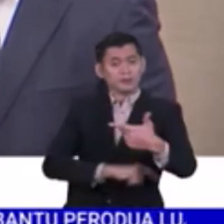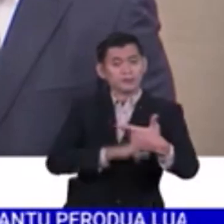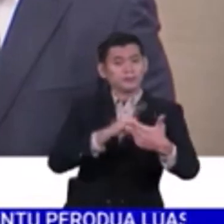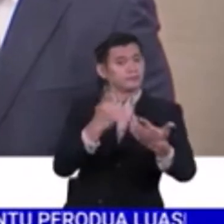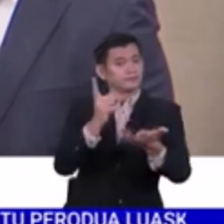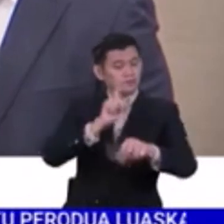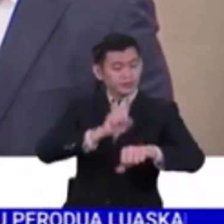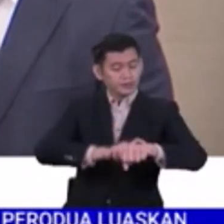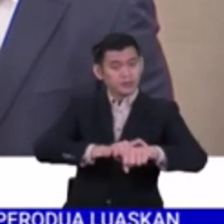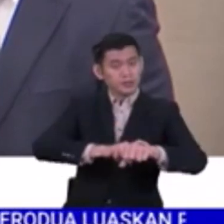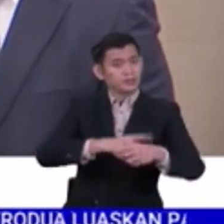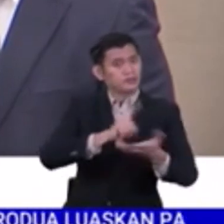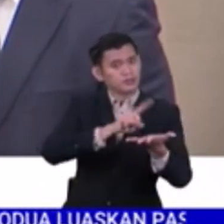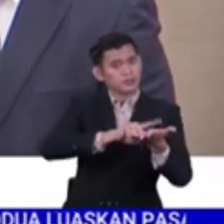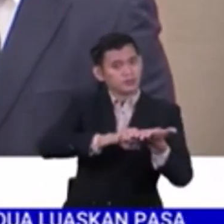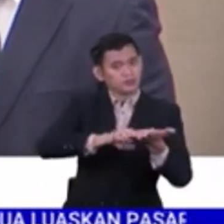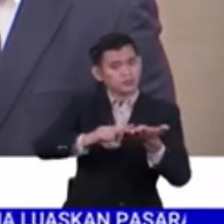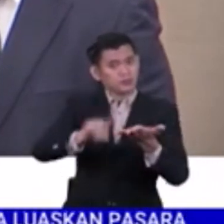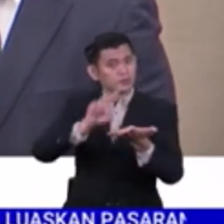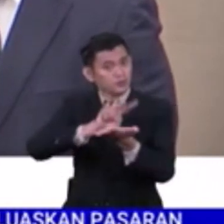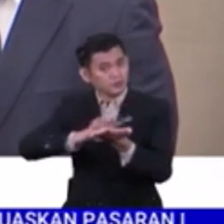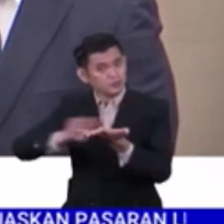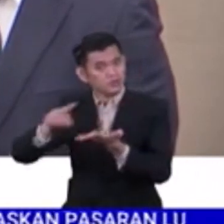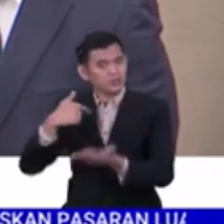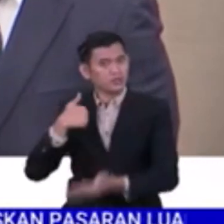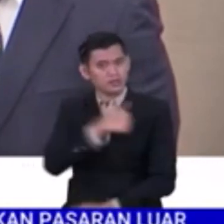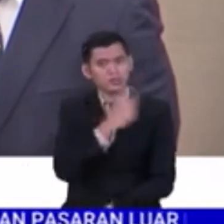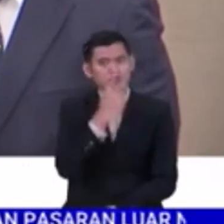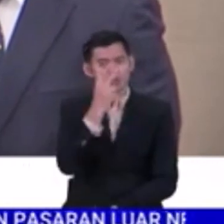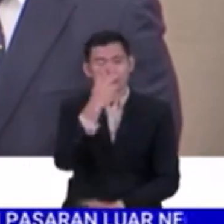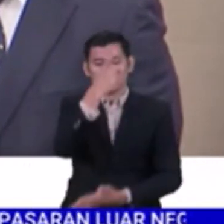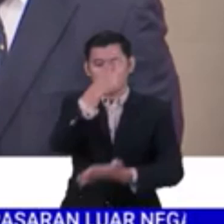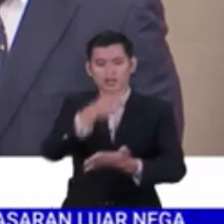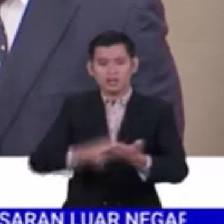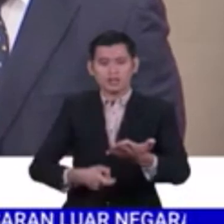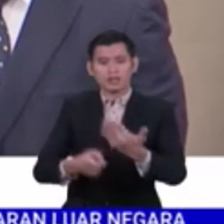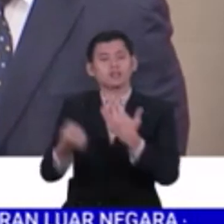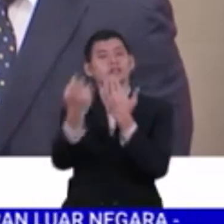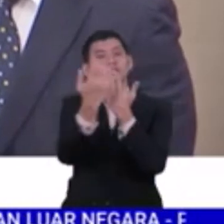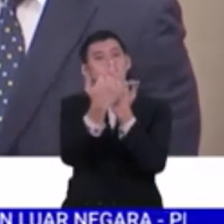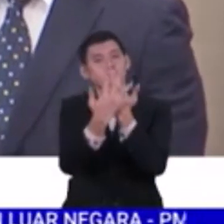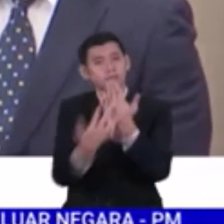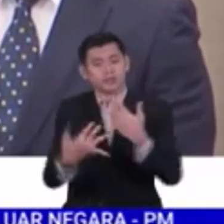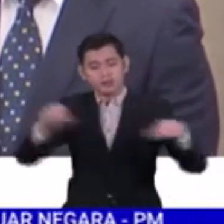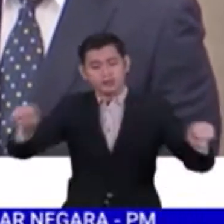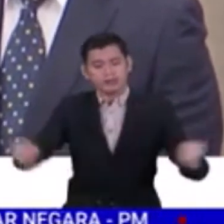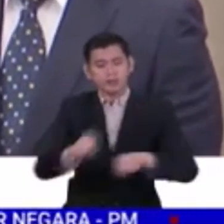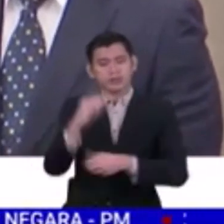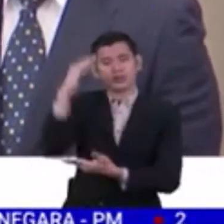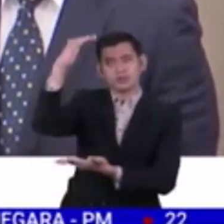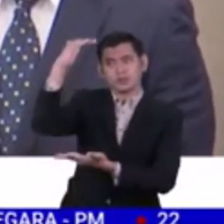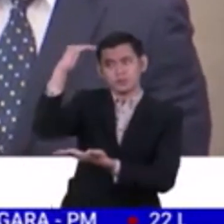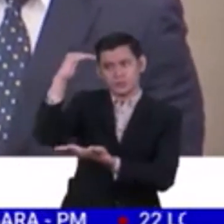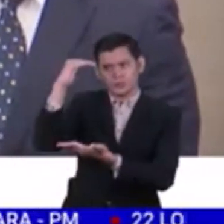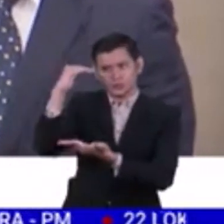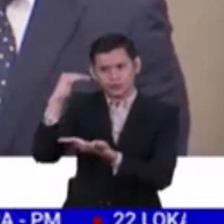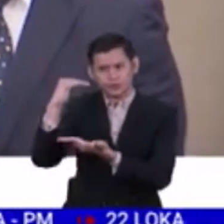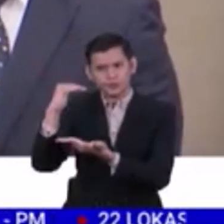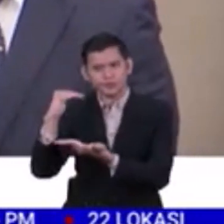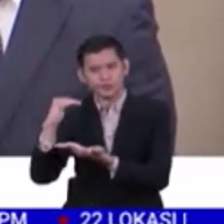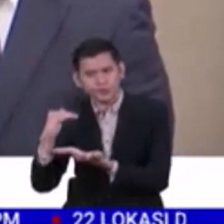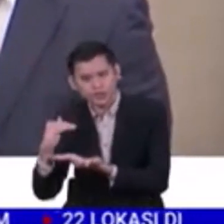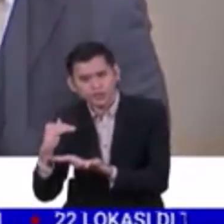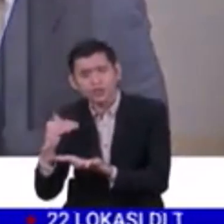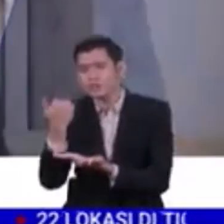seminggu dua daripada sekarang kita ingin melihat harga minyak masak diturunkan kepada satu paras